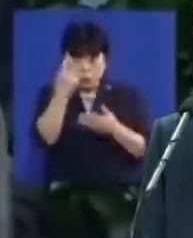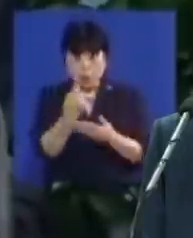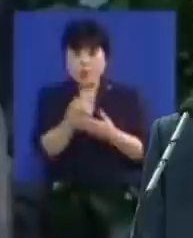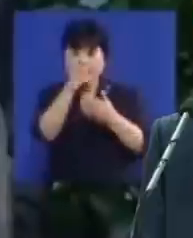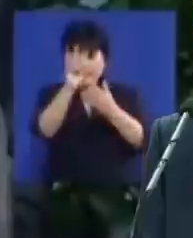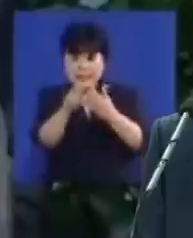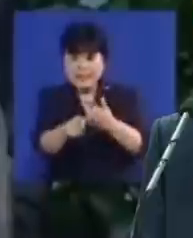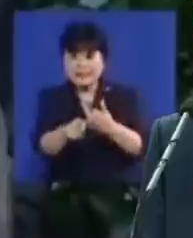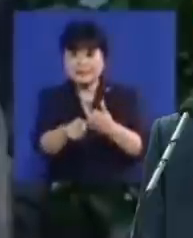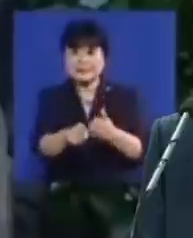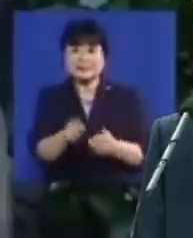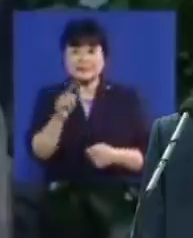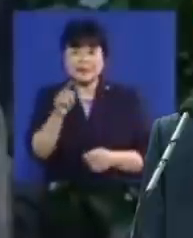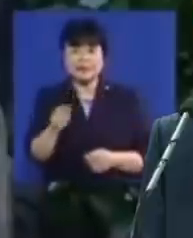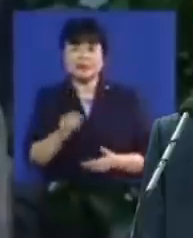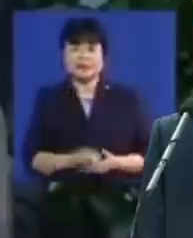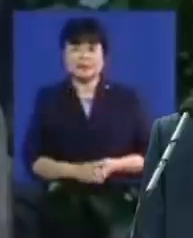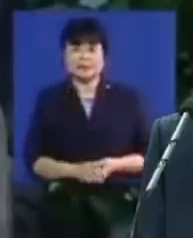다가오면 그를